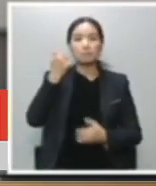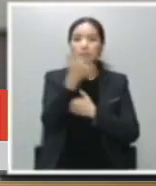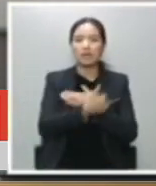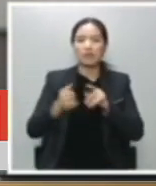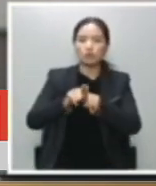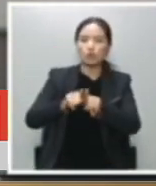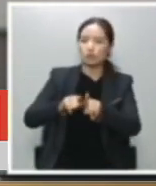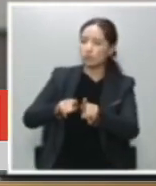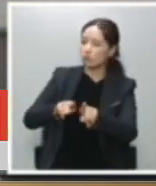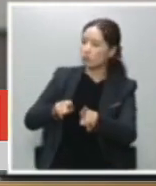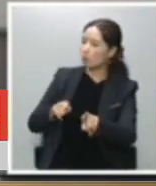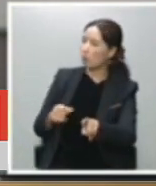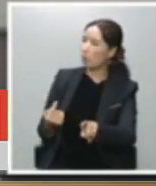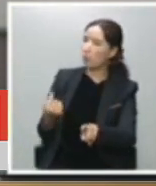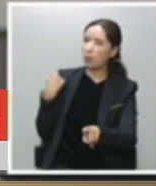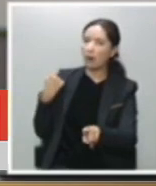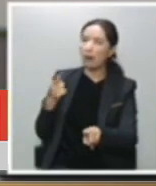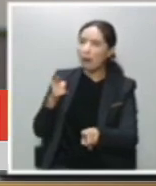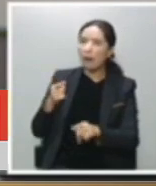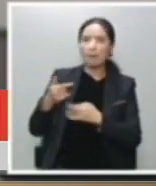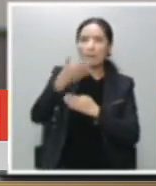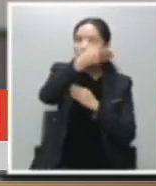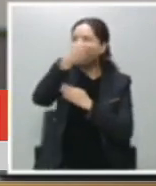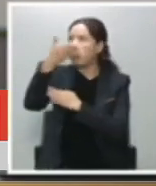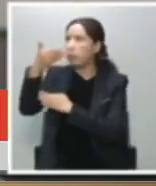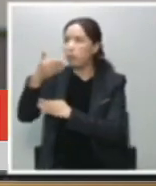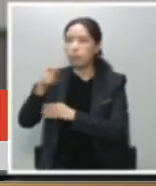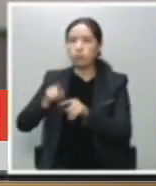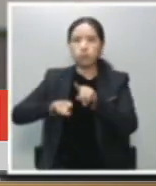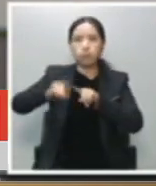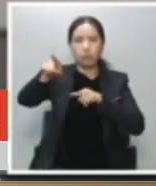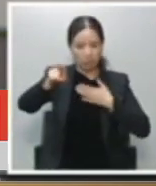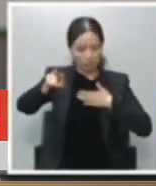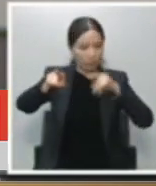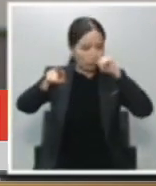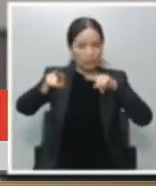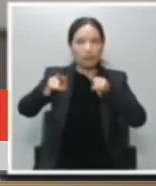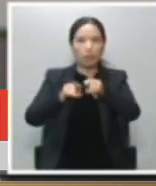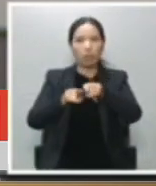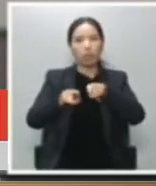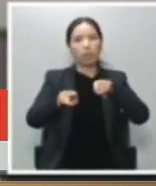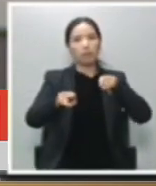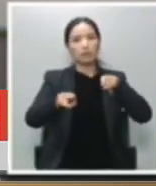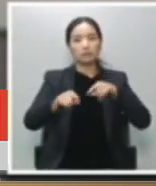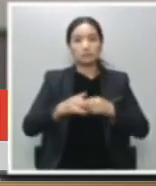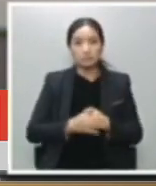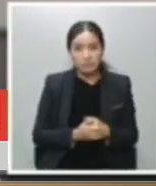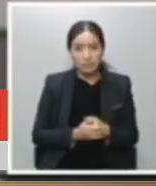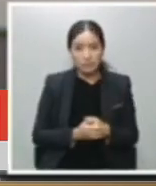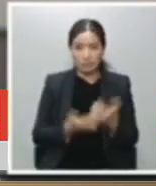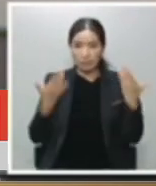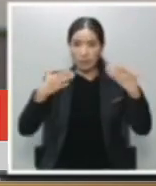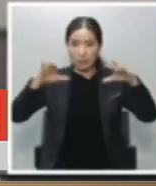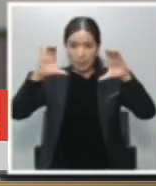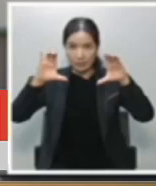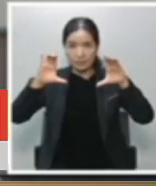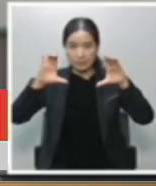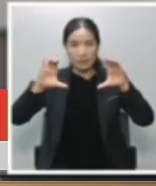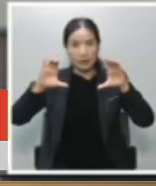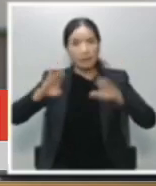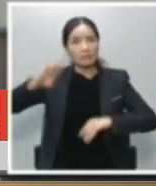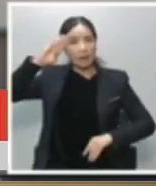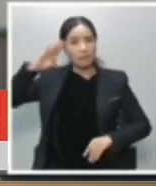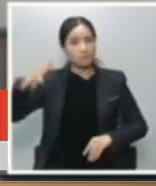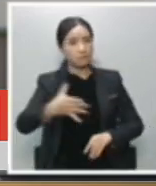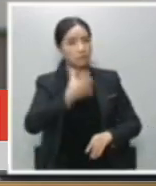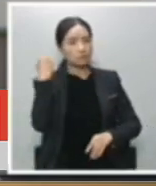องตามหลังเพื่อนบ้านไม่ทันยิ่งการปฏิวัติรัฐประหารครั้งหลังสุดเมื่อ